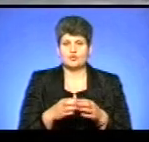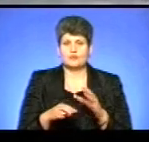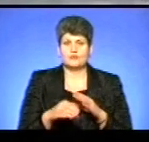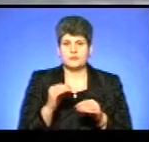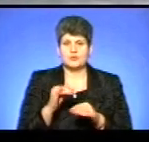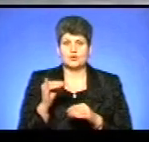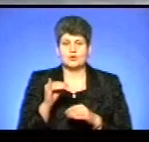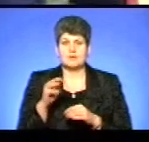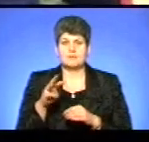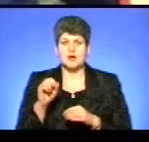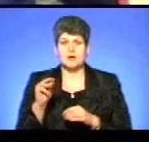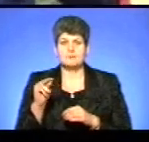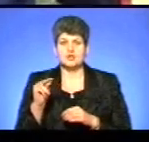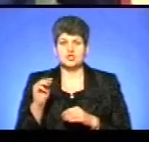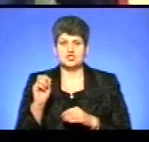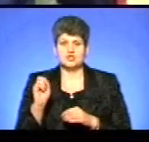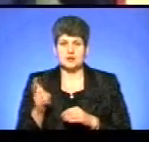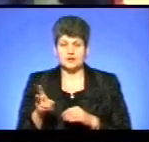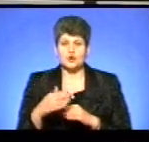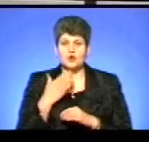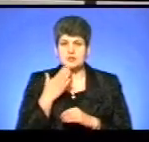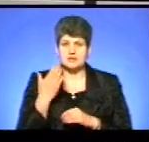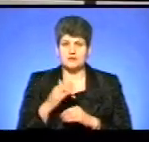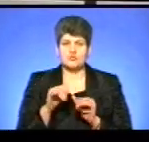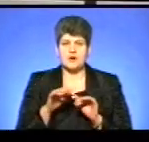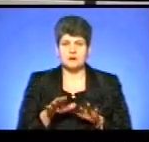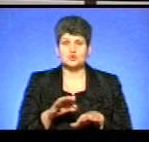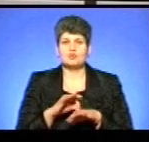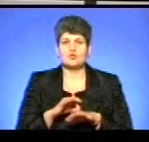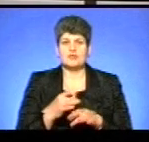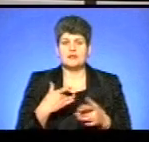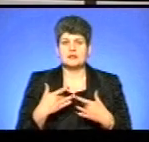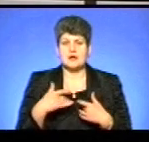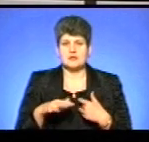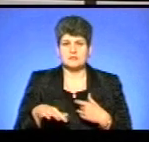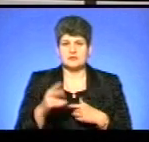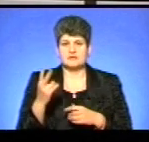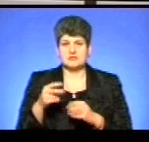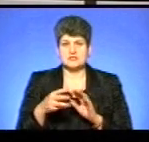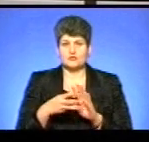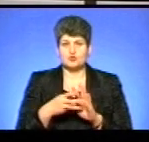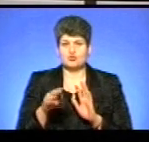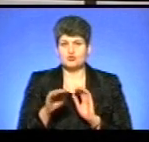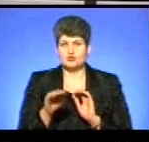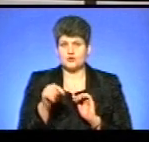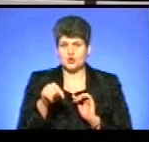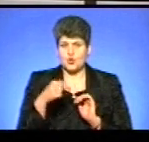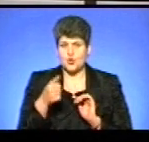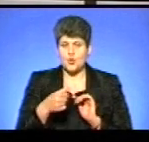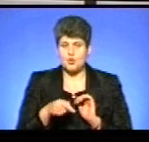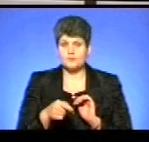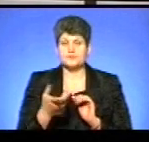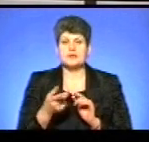тернополянку Юлію Мамчак. Останню акцію під назвою «Врятуй парк» провели на театральному майдані 28 жовтня цього року. У